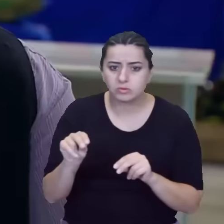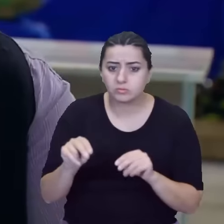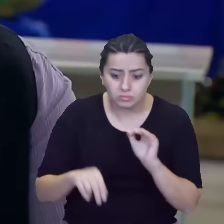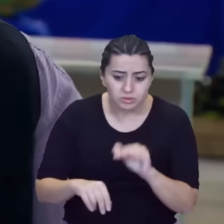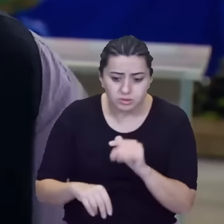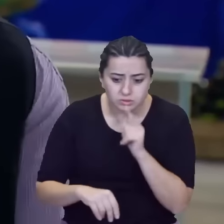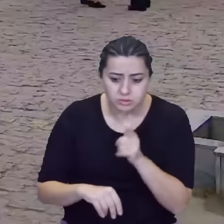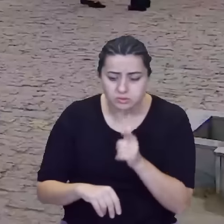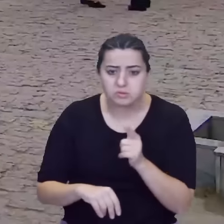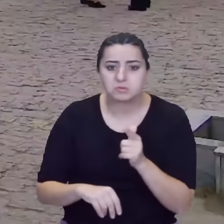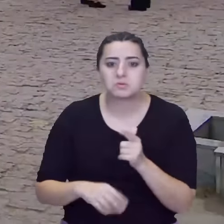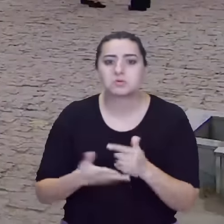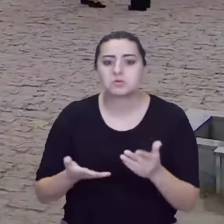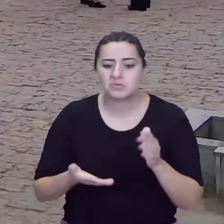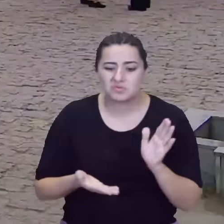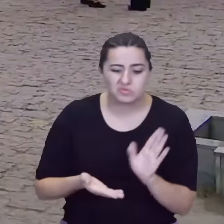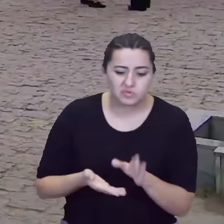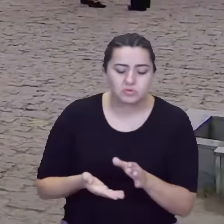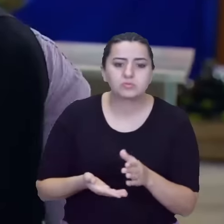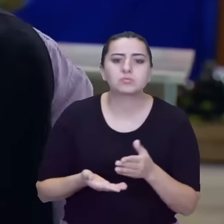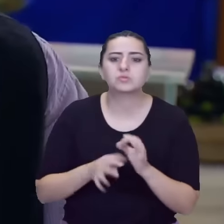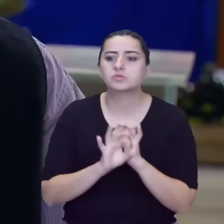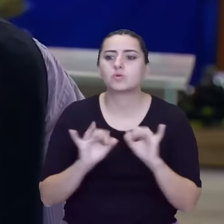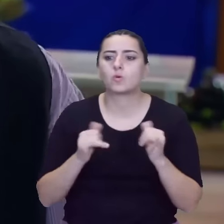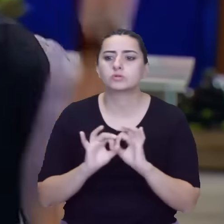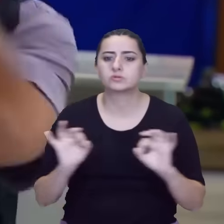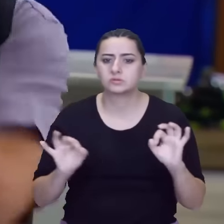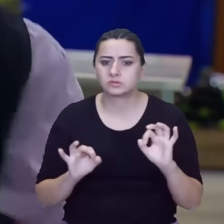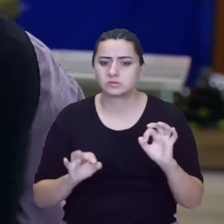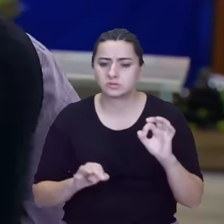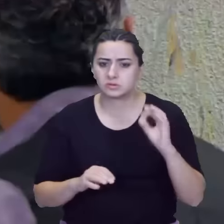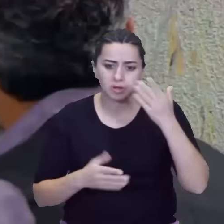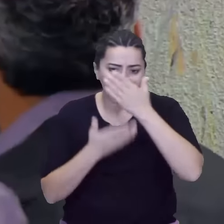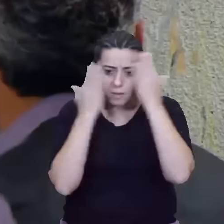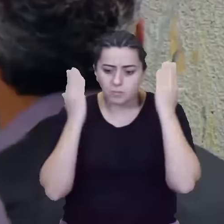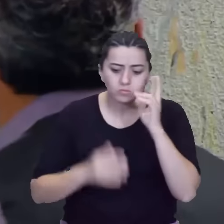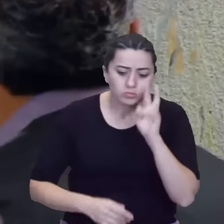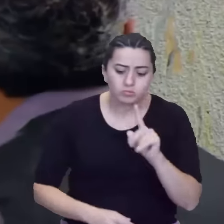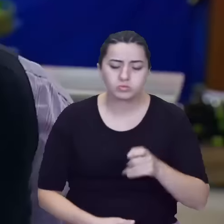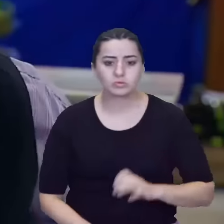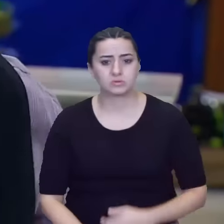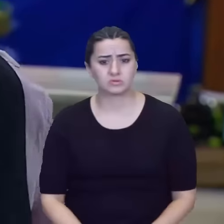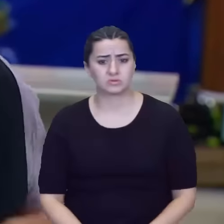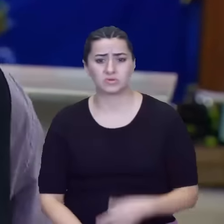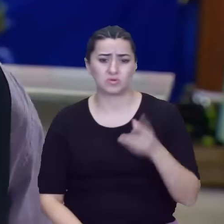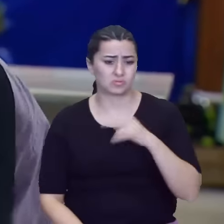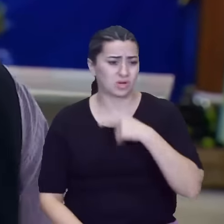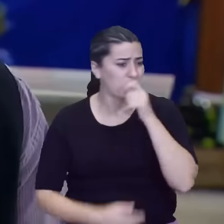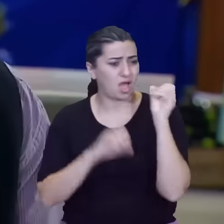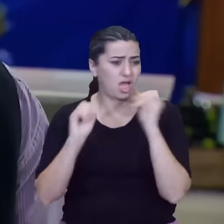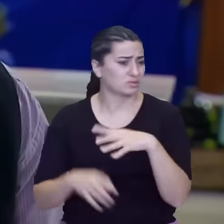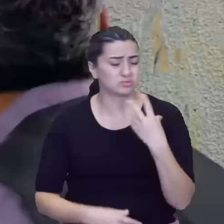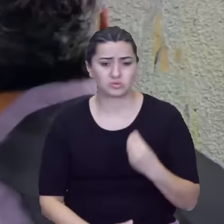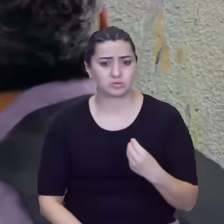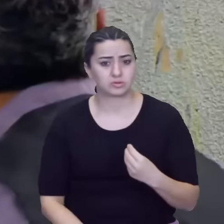Birader dedim, birader deyip seslendim. Dürttüm mürttüm, kıpırdamıyor ya. Kafasını dörtmüşler. Allah'a öldürüp benim kahve atmışlar